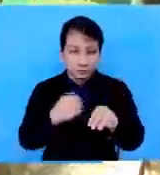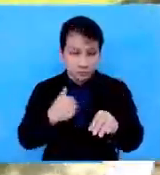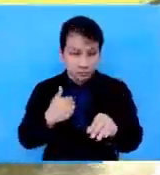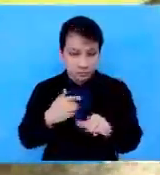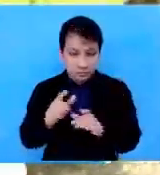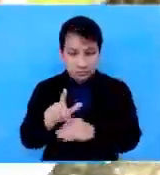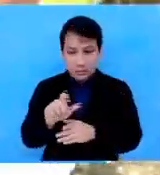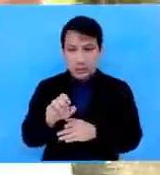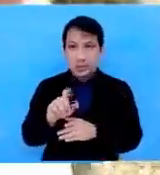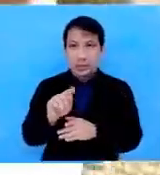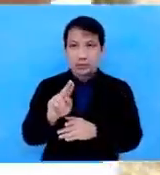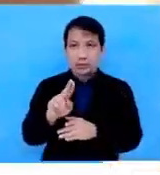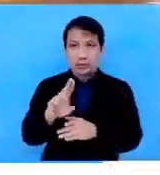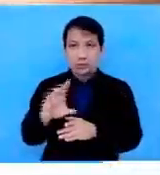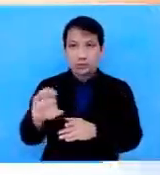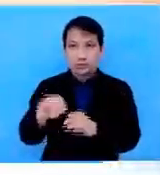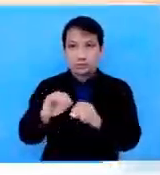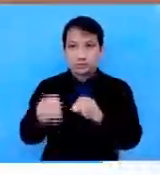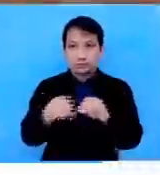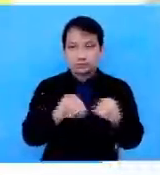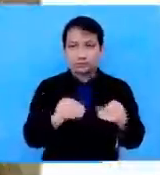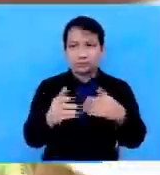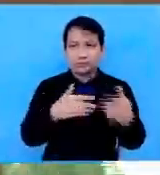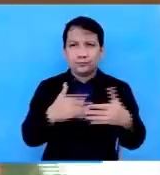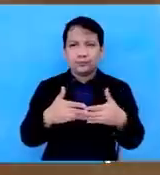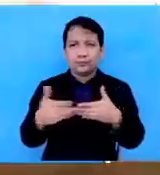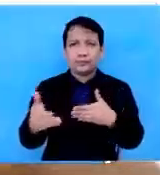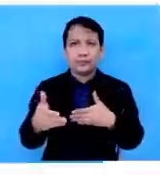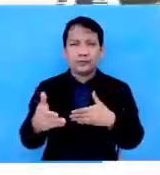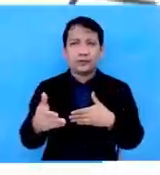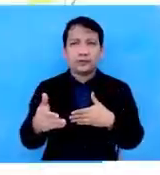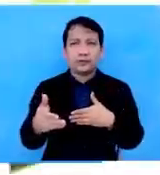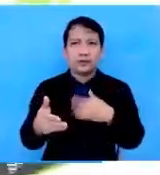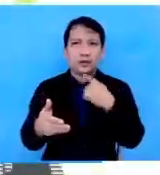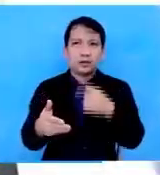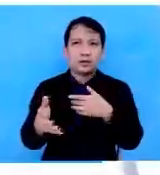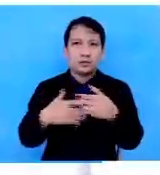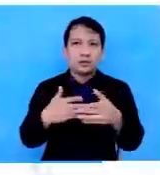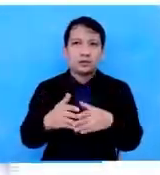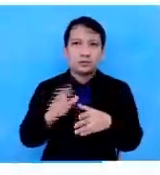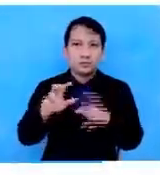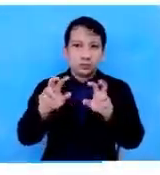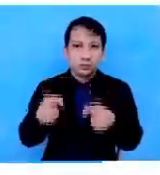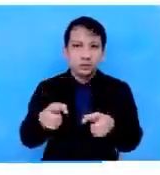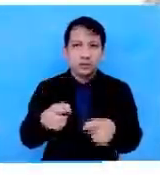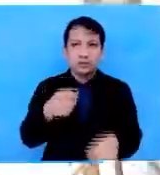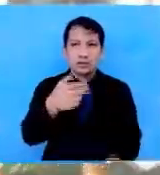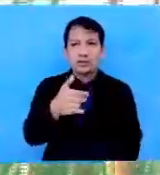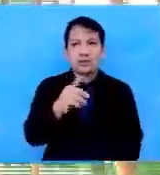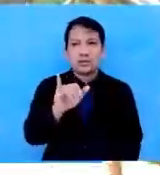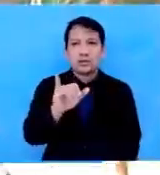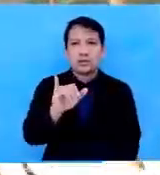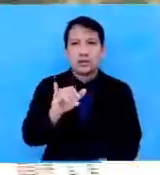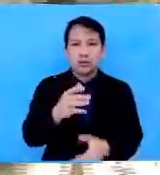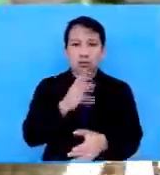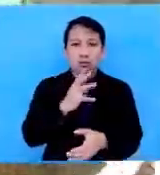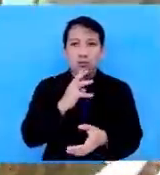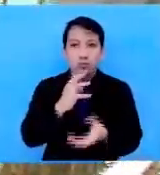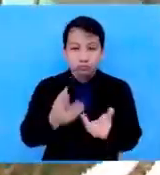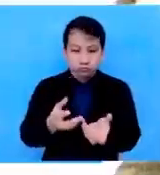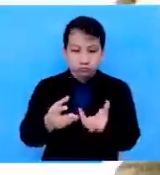nagtatanim. Pero hindi sa nakasanayang paraan o conventional farming, kundi sa tinatawag na hydroponics. Nag-iisip ako